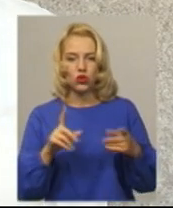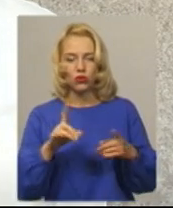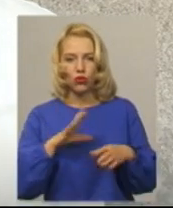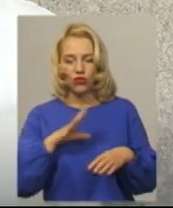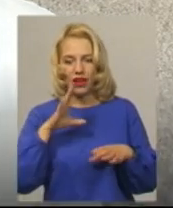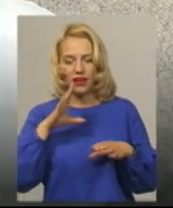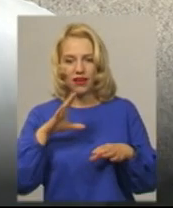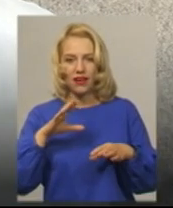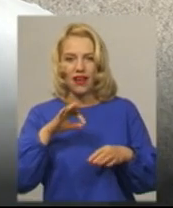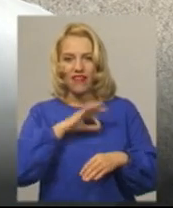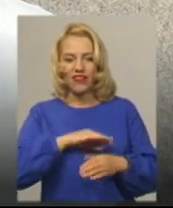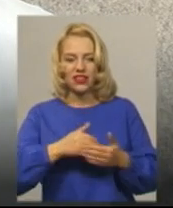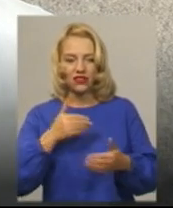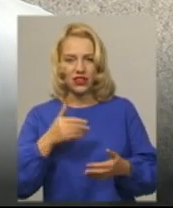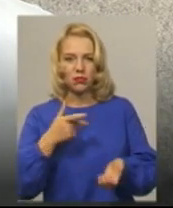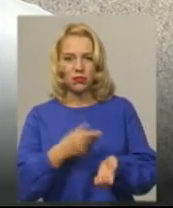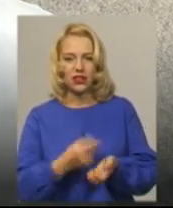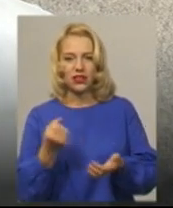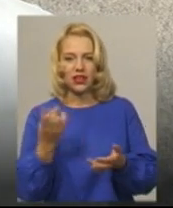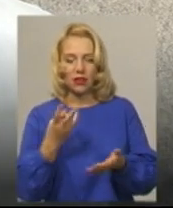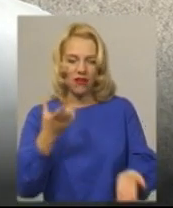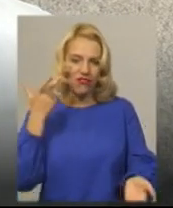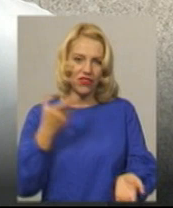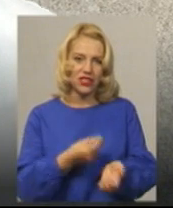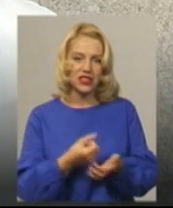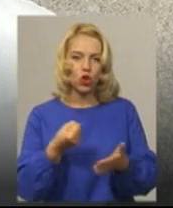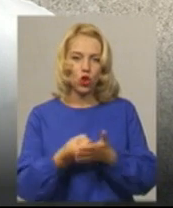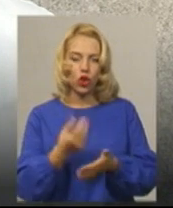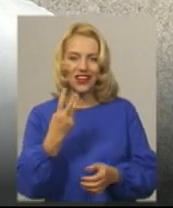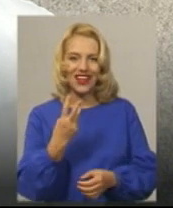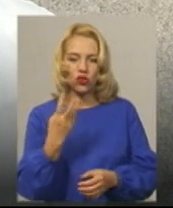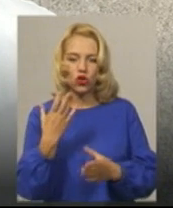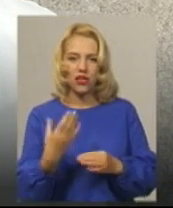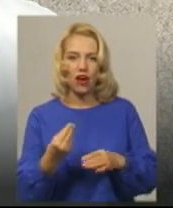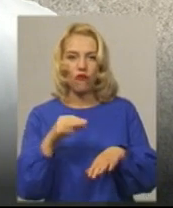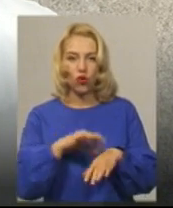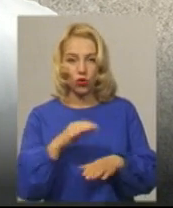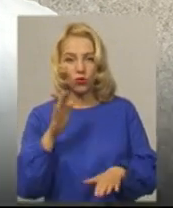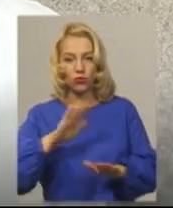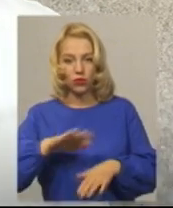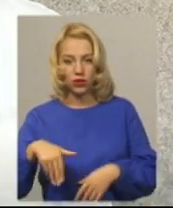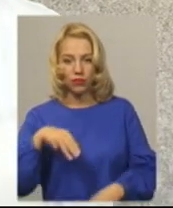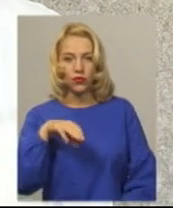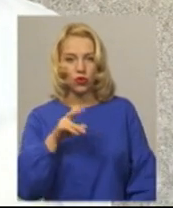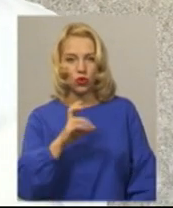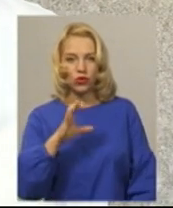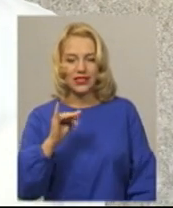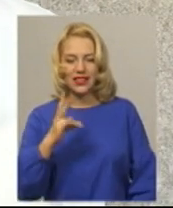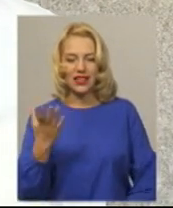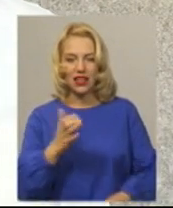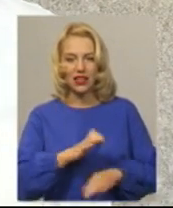препарату, його потрібно ввести до третього дня хвороби. Потім токсин, який